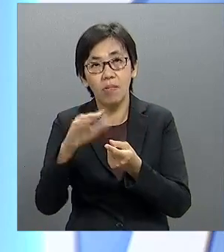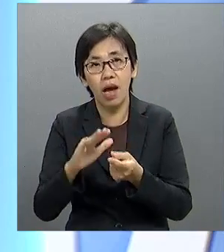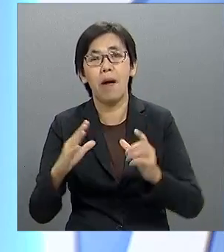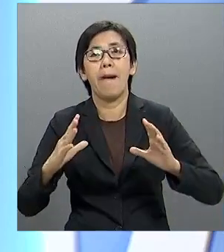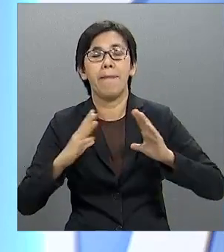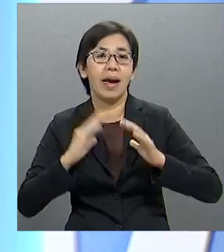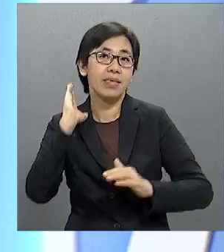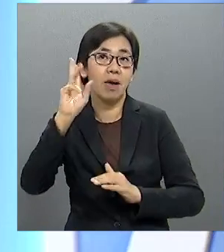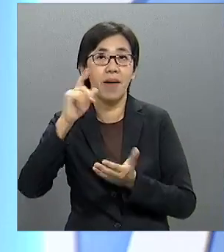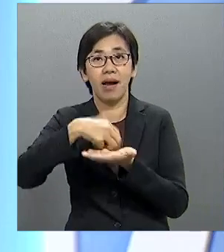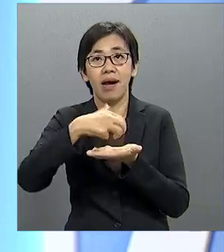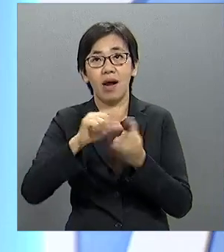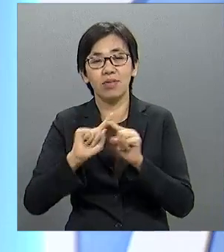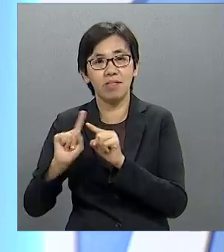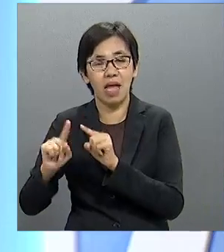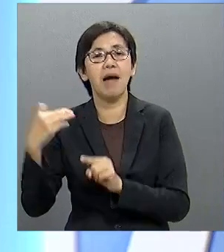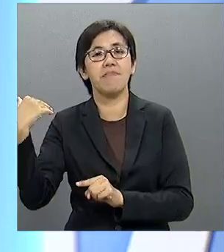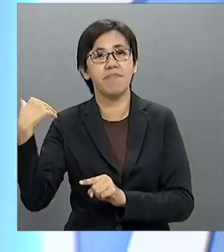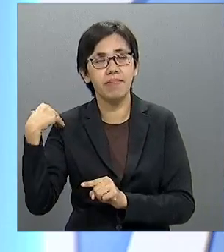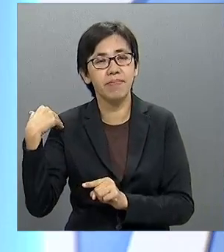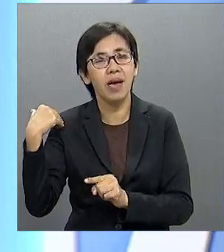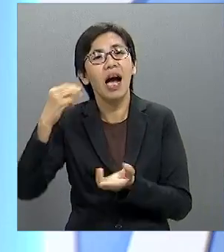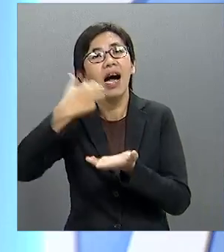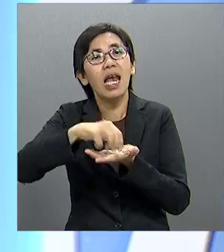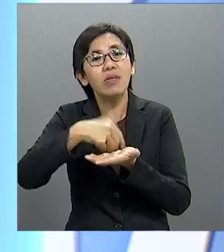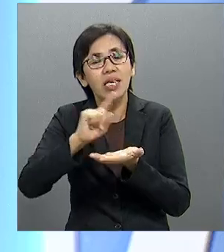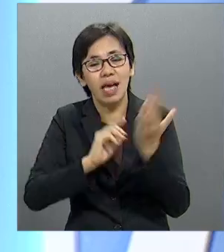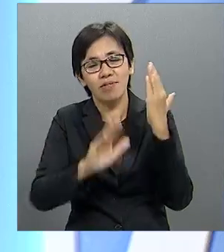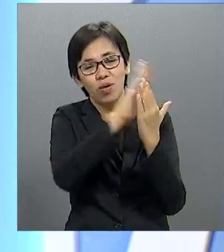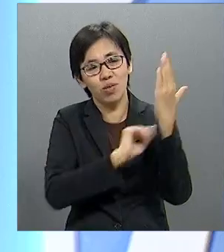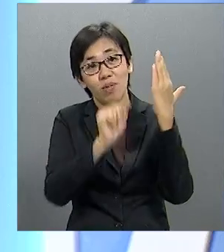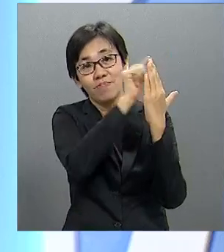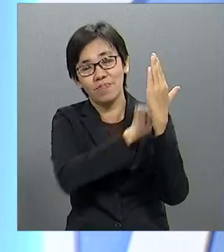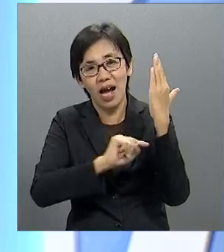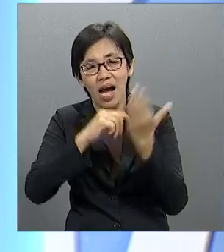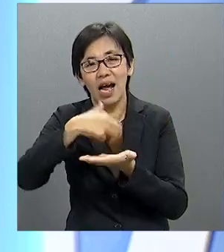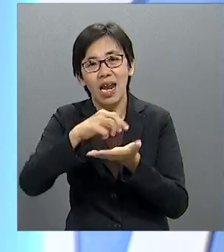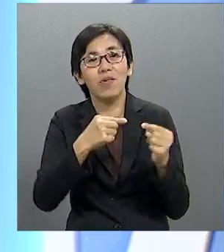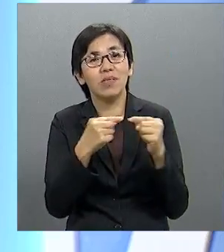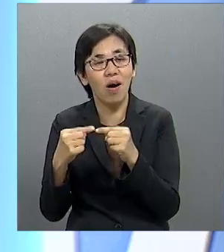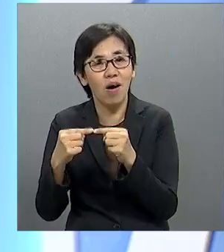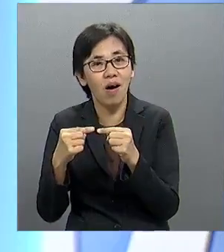คะว่าเราอีกหลากหลายเรื่องราวหยิบยกมาฝากจากทั่วไทยค่ะติดตามกันต่อนะคะคุณผู้ชมในช่วง 4สารไหวดีค่ะ